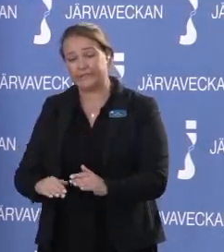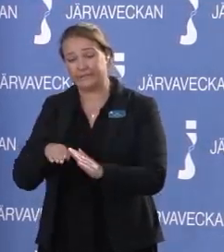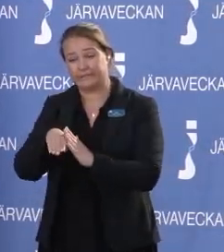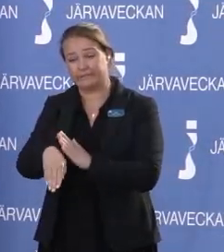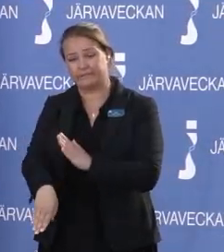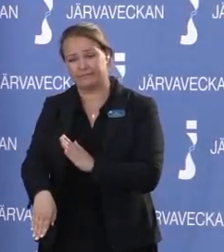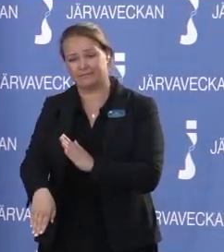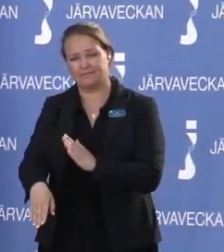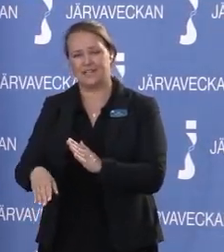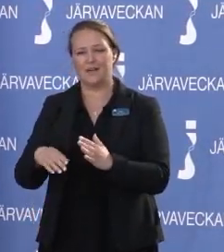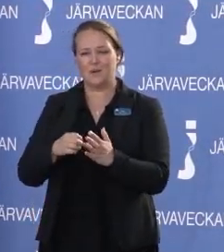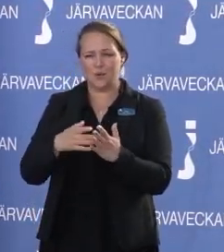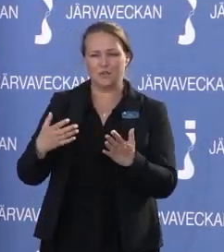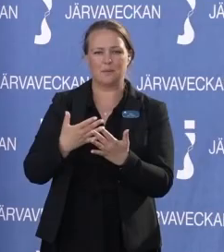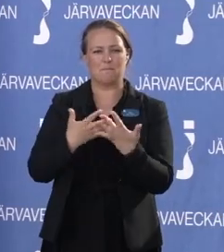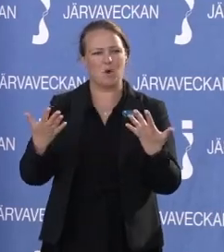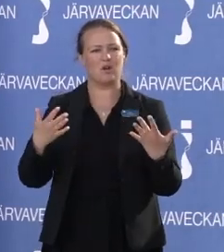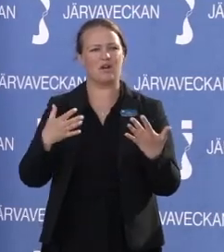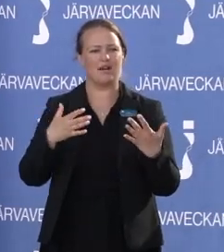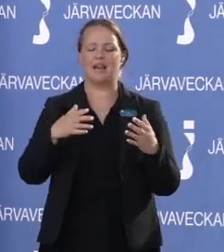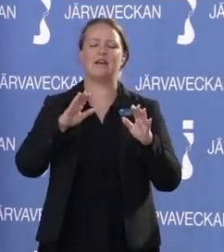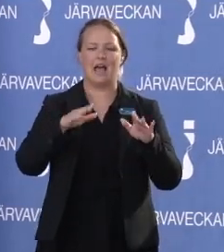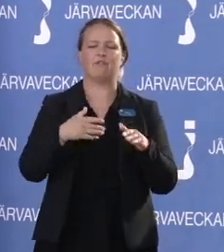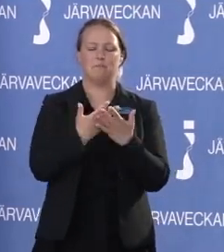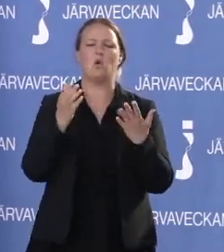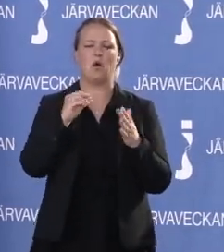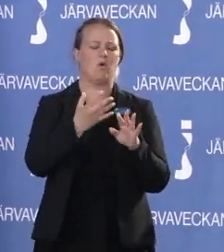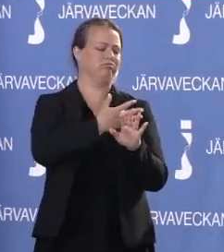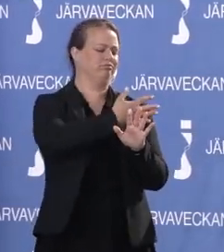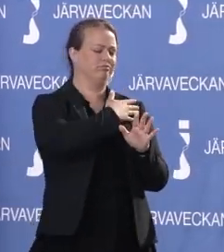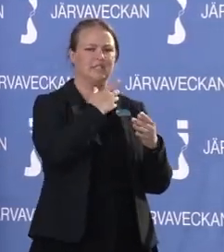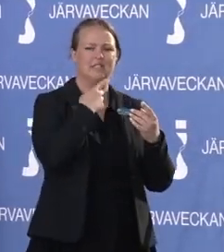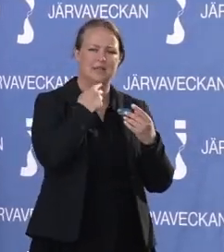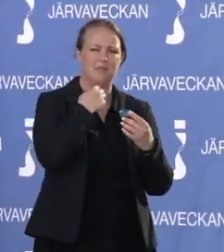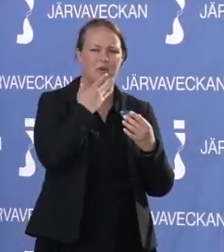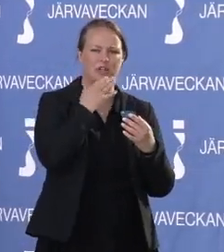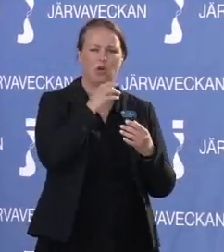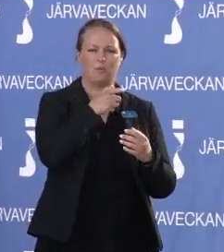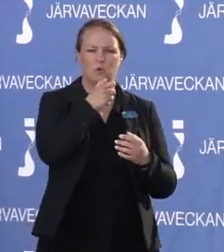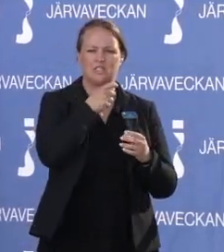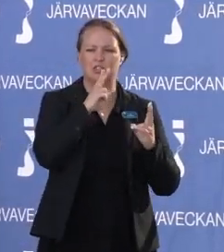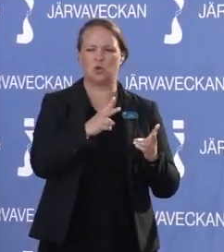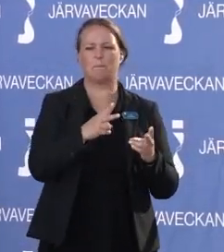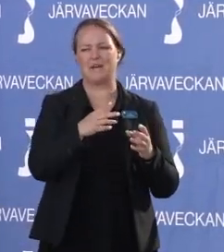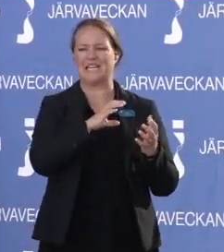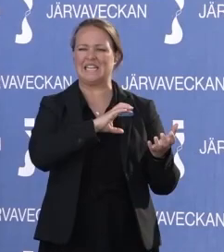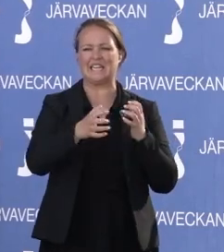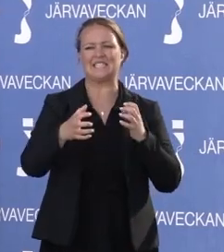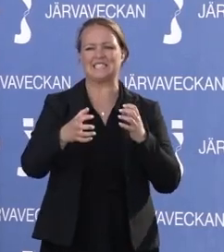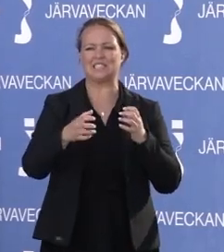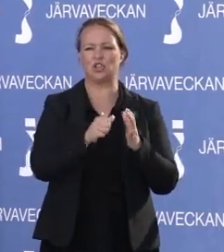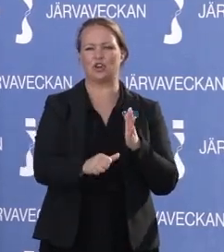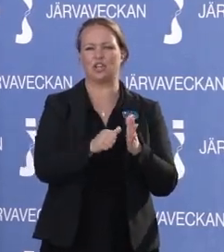yrket som en krisbransch i 10 år. Vi har ganska svårt utanför storstäderna att